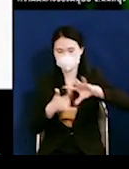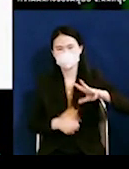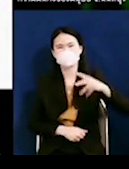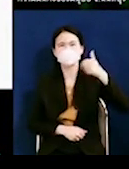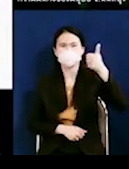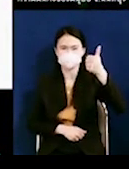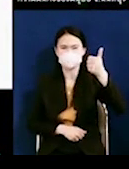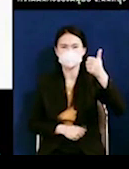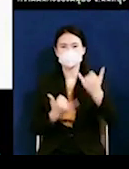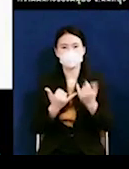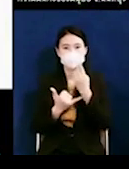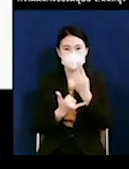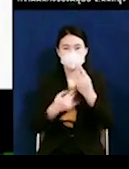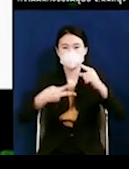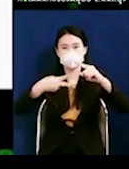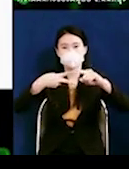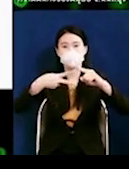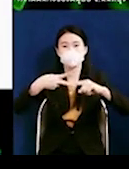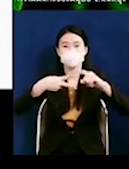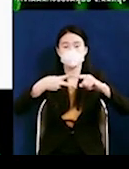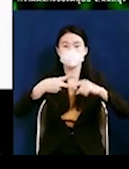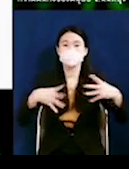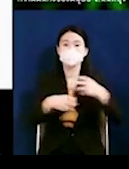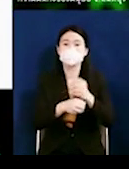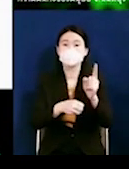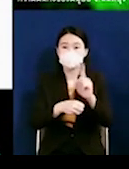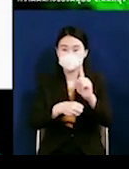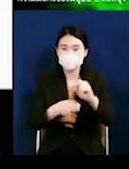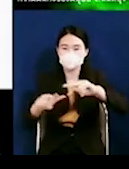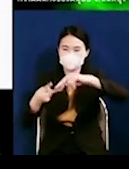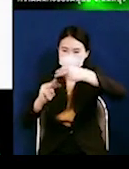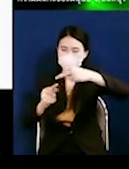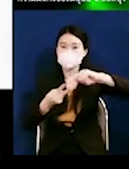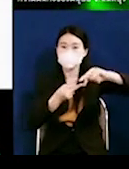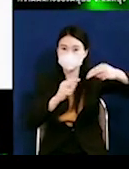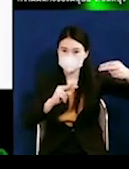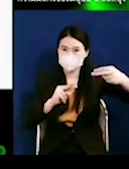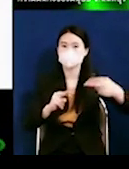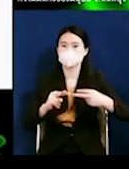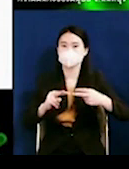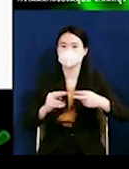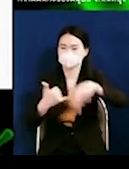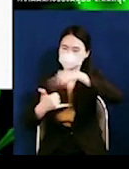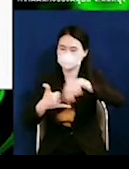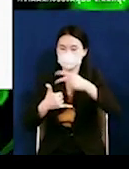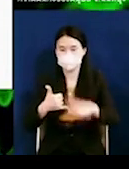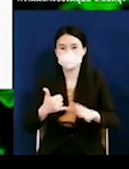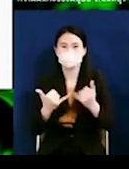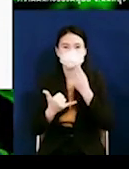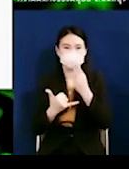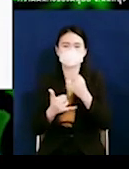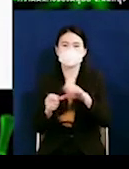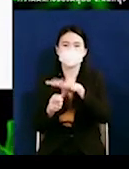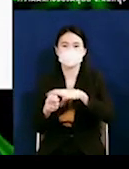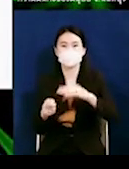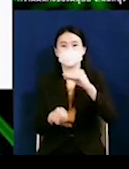นเฟิร์มครับวันนี้โฮจีโนมเซควินซิ่งออกมาแล้วก็คือทั้งคู่นะครับที่ตรวจเบื้องต้นว่าเป็นโอไมครอนเนี่ยวันนี้ยืนยันเพราะฉ